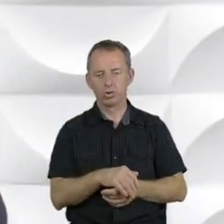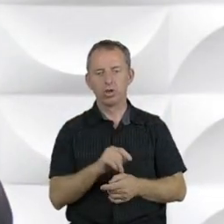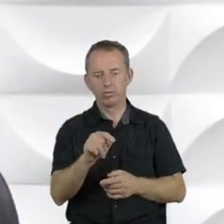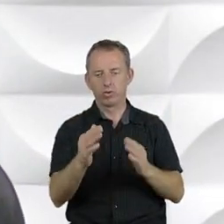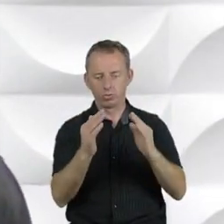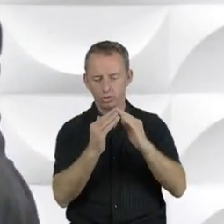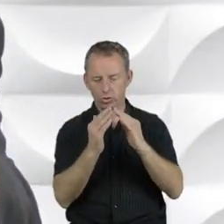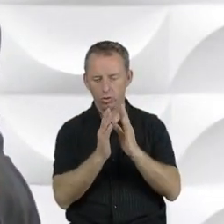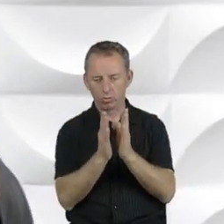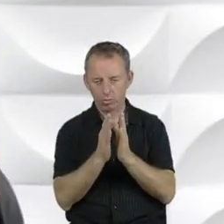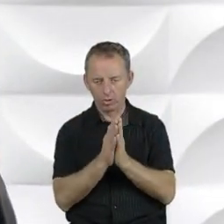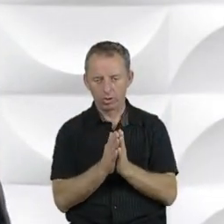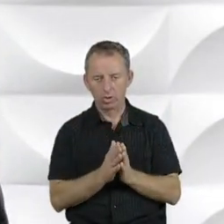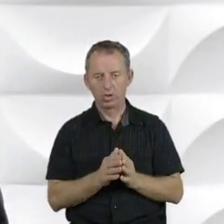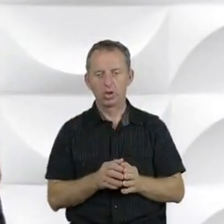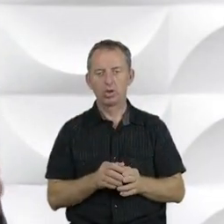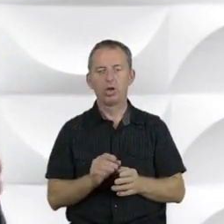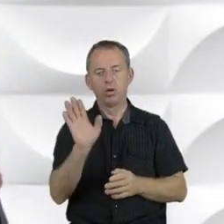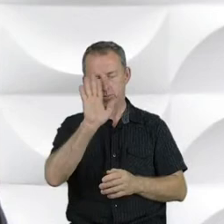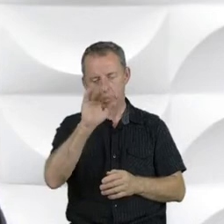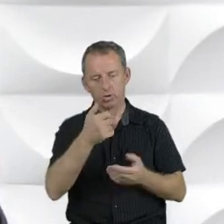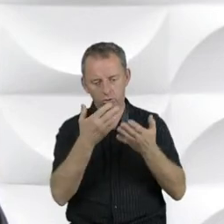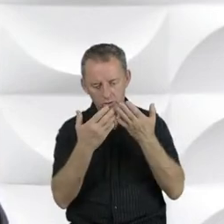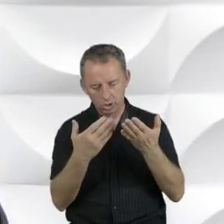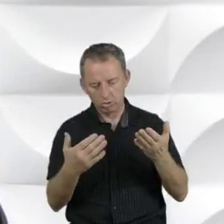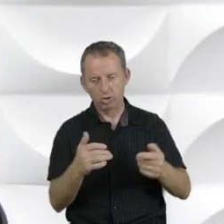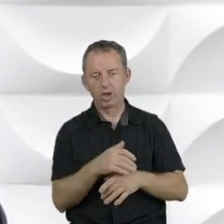domu modlitwy, za co Bogu dziękuję,